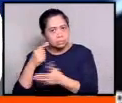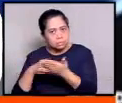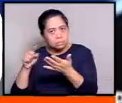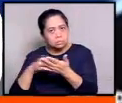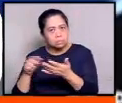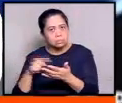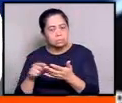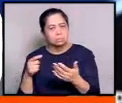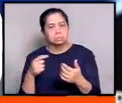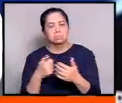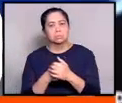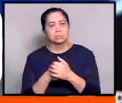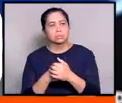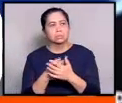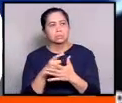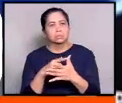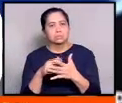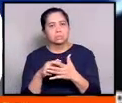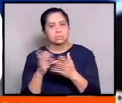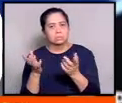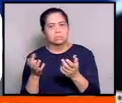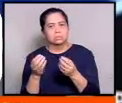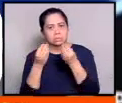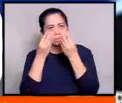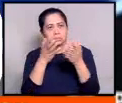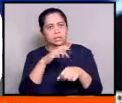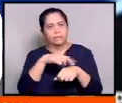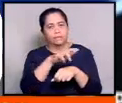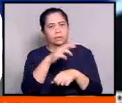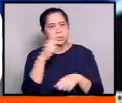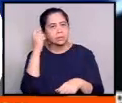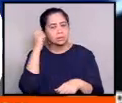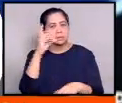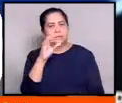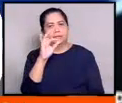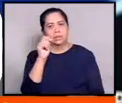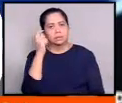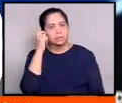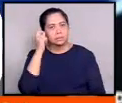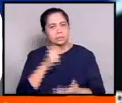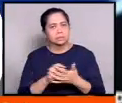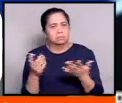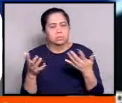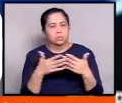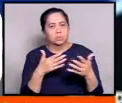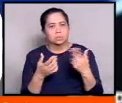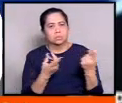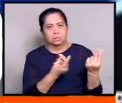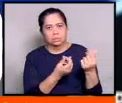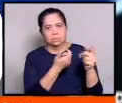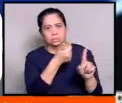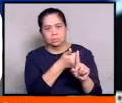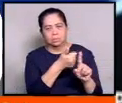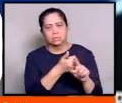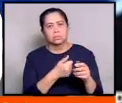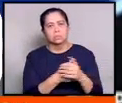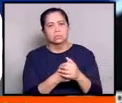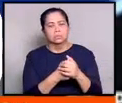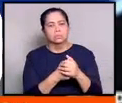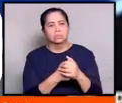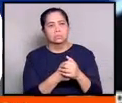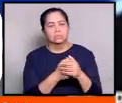validation of that and then refer it to the Secretary of Foreign Affairs for whatever action